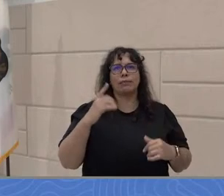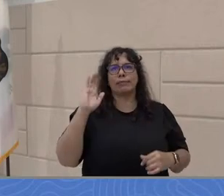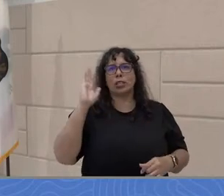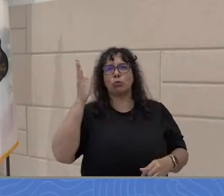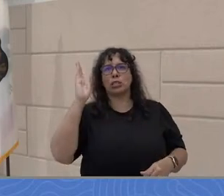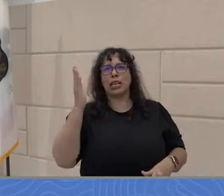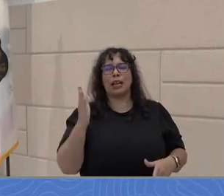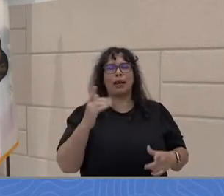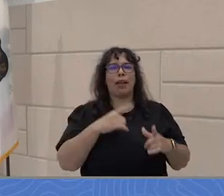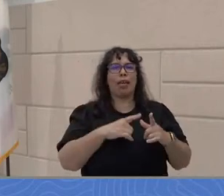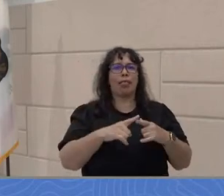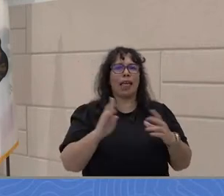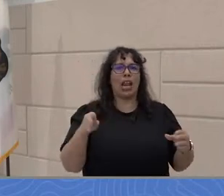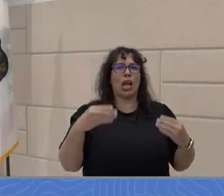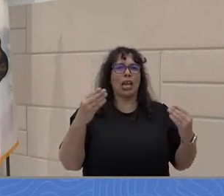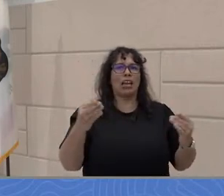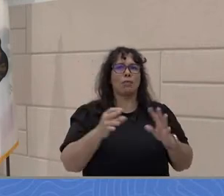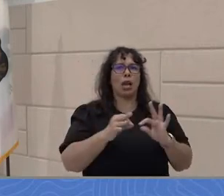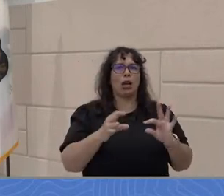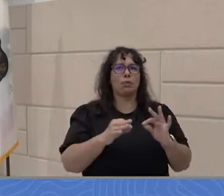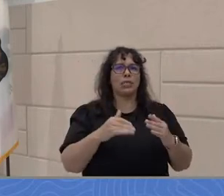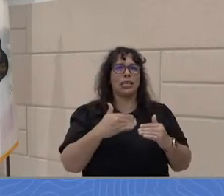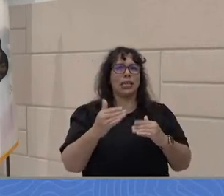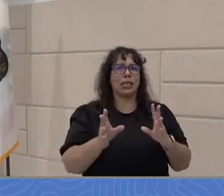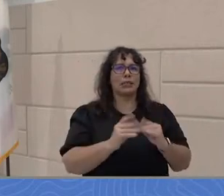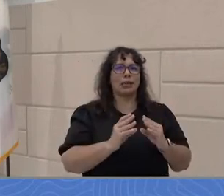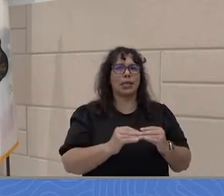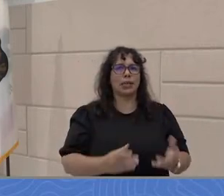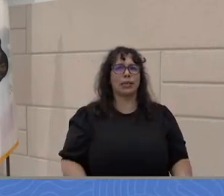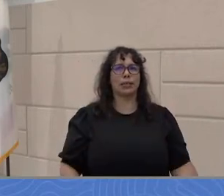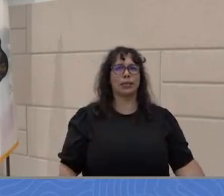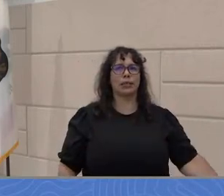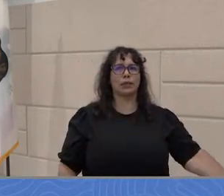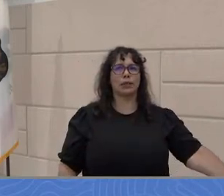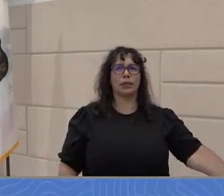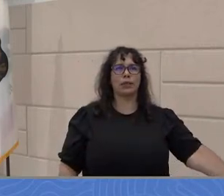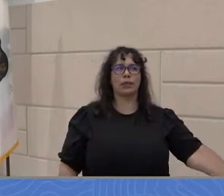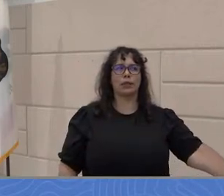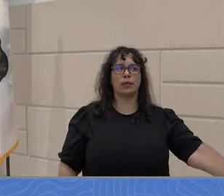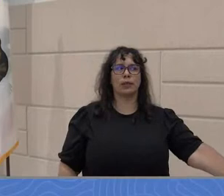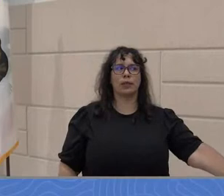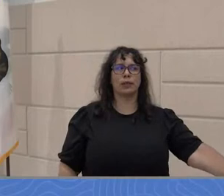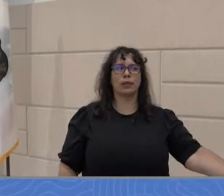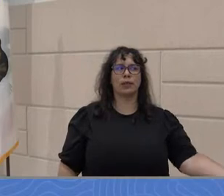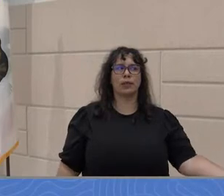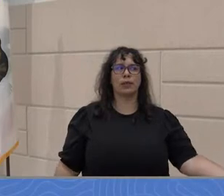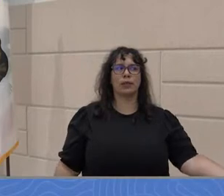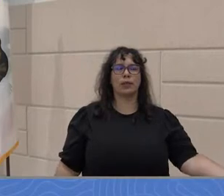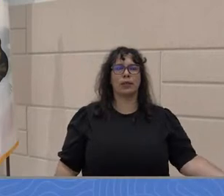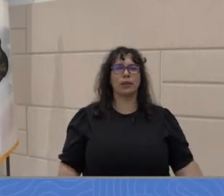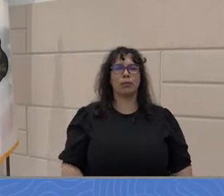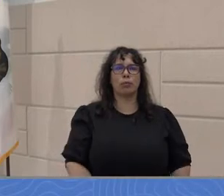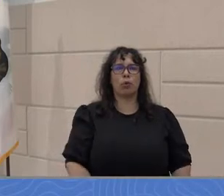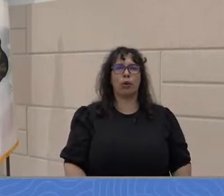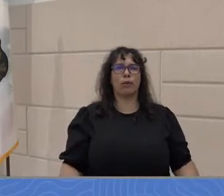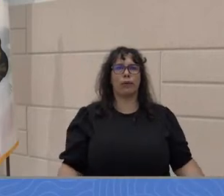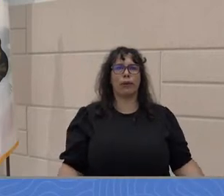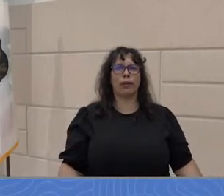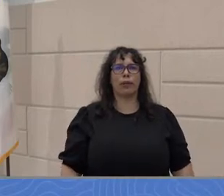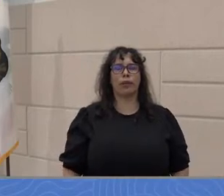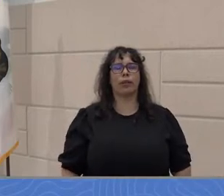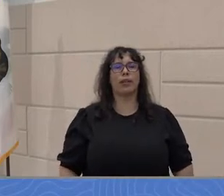ដូច្នេះគាត់នឹងរងចាំស្ដាប់ការលើកបង្ហាញផ្ទាល់ហើយទៅគាត់នឹងលើកដាក់ពាក្យប្រាប់ចាំតាមក្រោយ